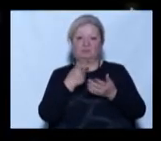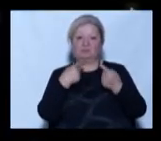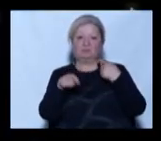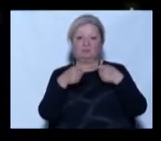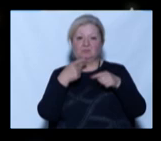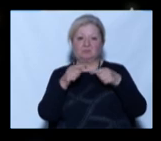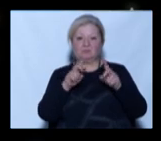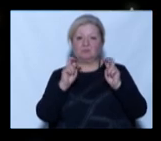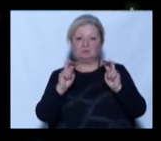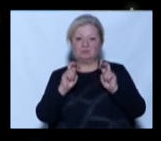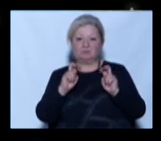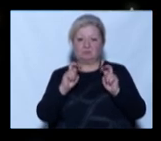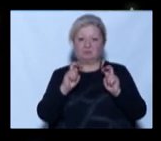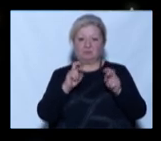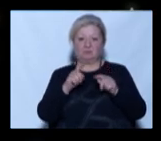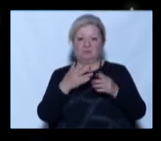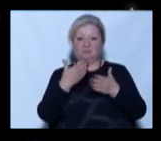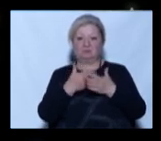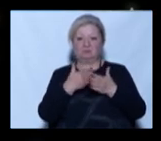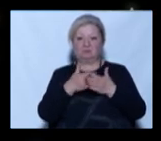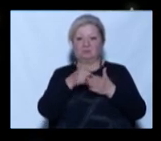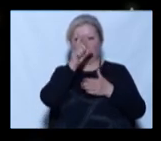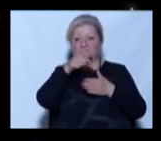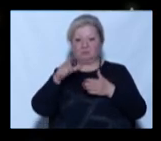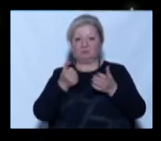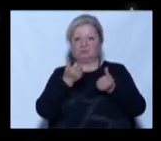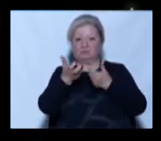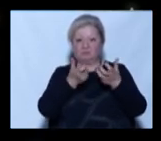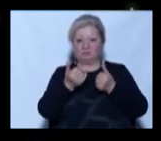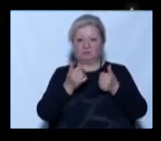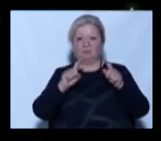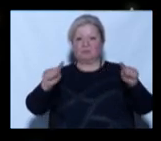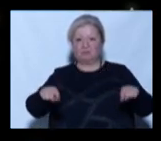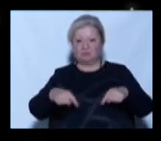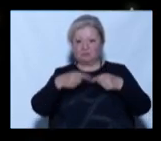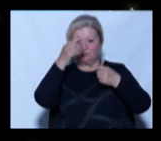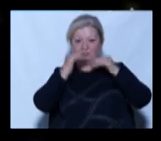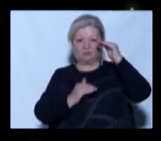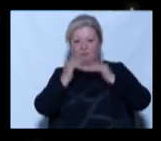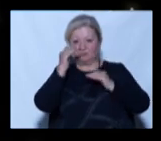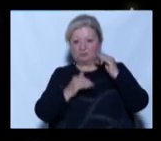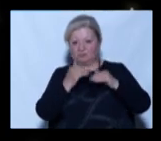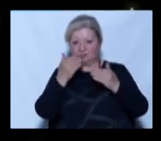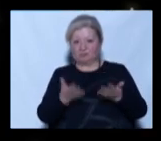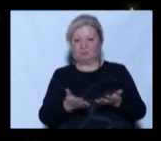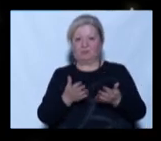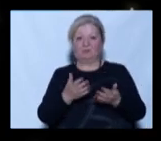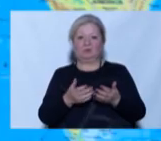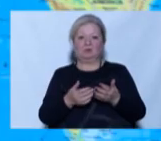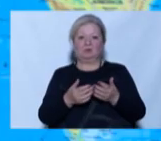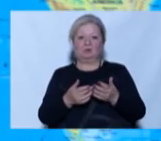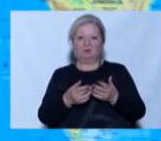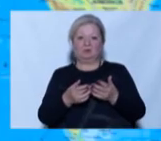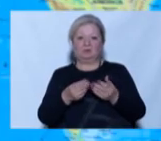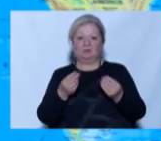სხვადასხვა ნიშნის მიხედვით. მოსახლეობის რაოდენობის მიხედვით, განვითარების დონის მიხედვით, რესურსების